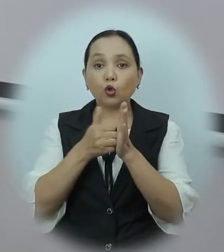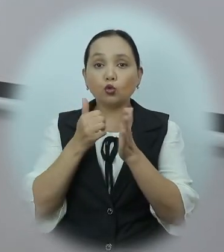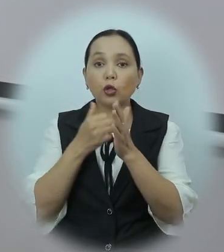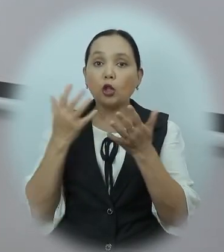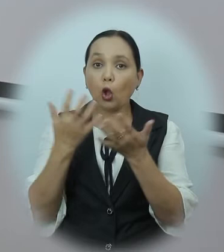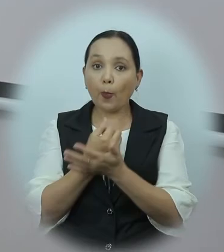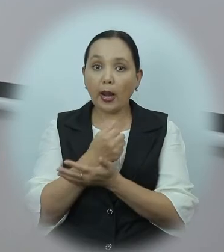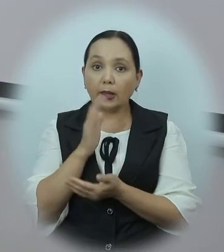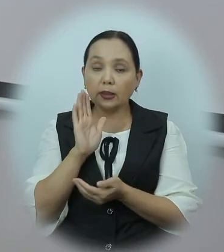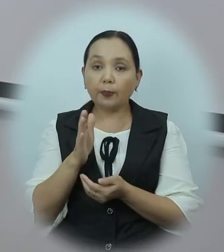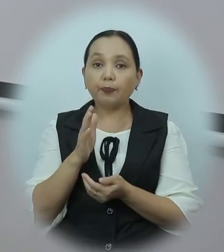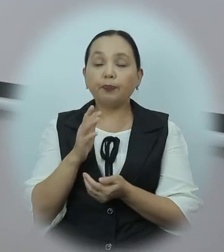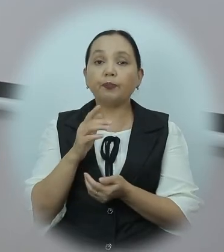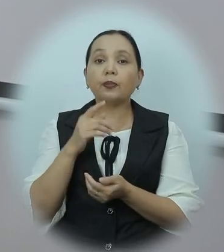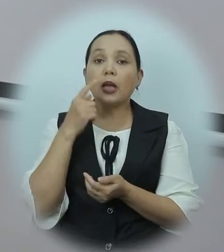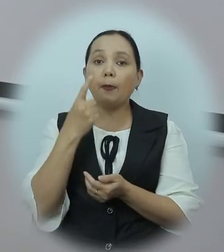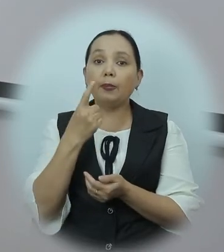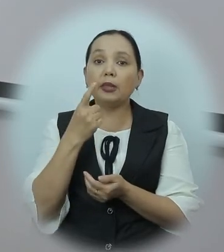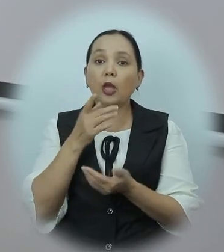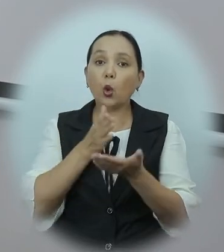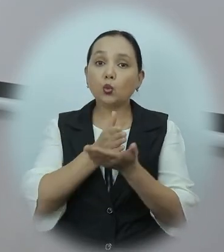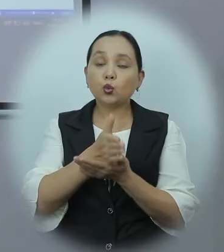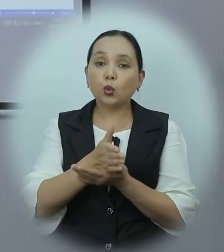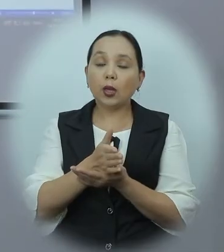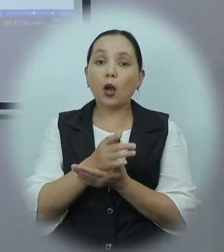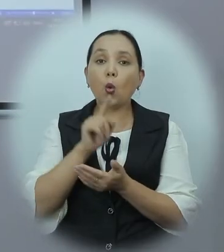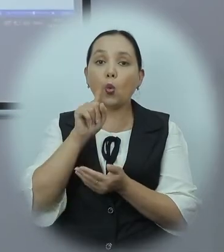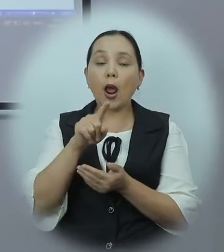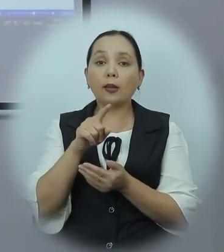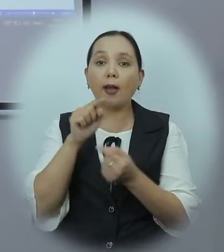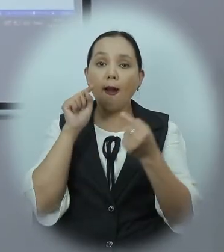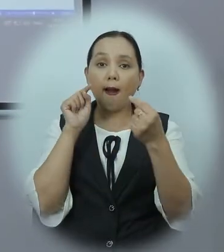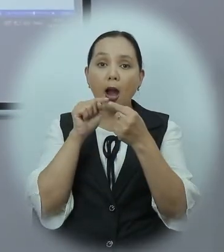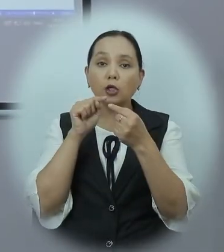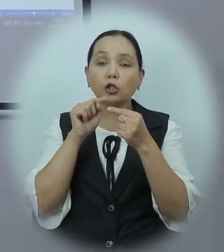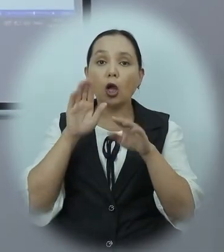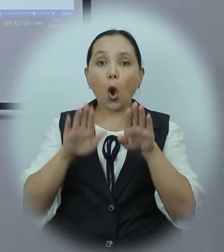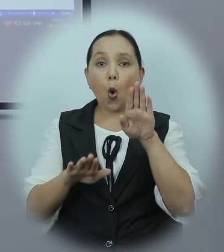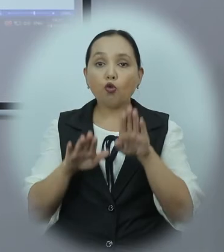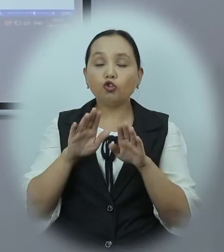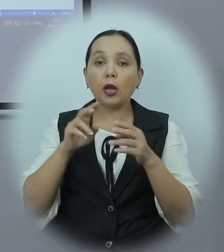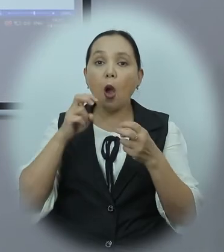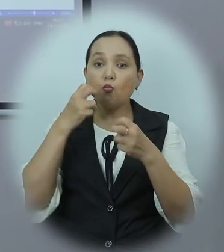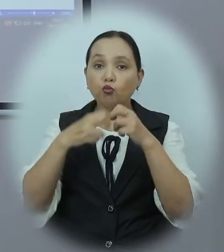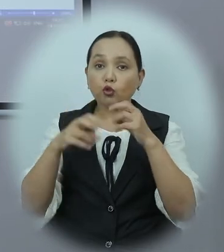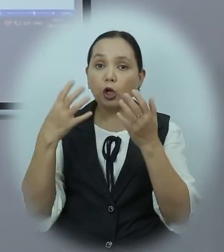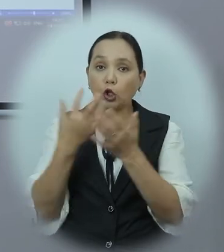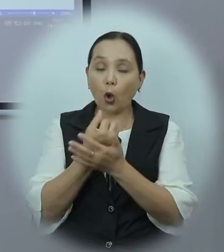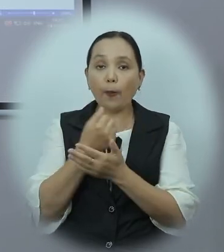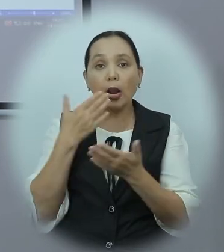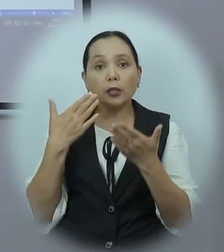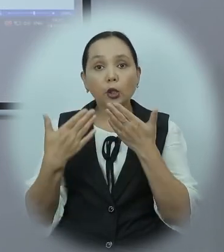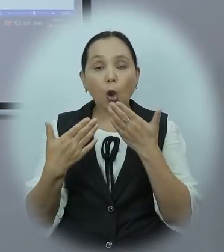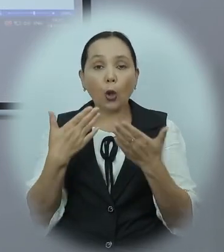topiladi. Ya'ni bitta usuli ularni qarshiliklari o'lchab buzuqlik nuqsonlari topiladi